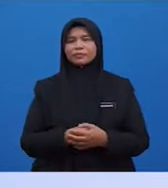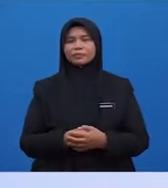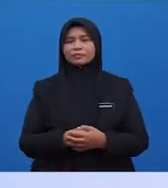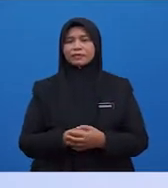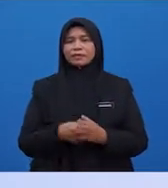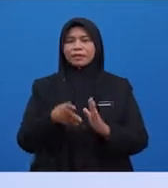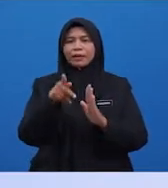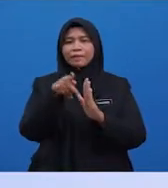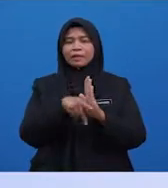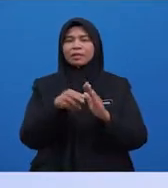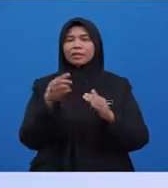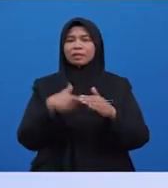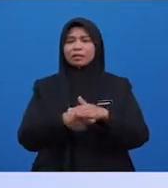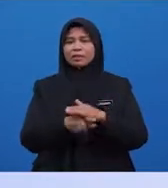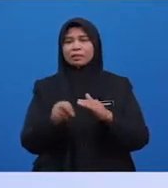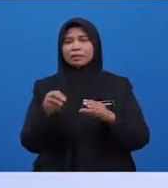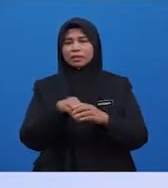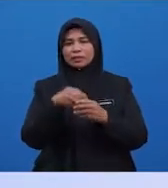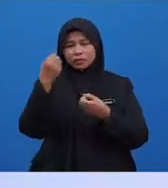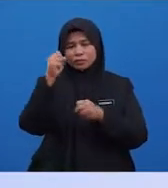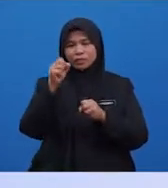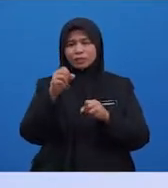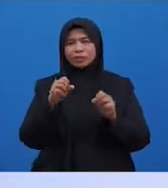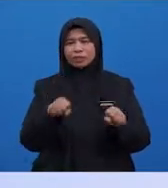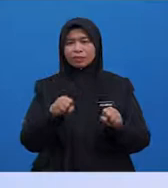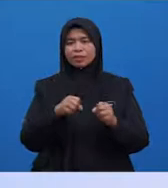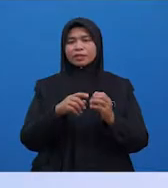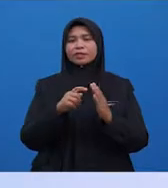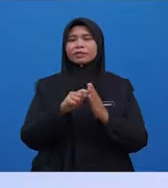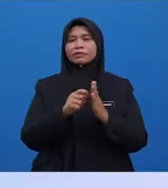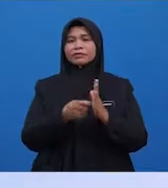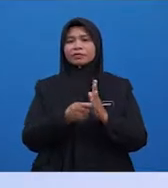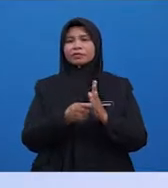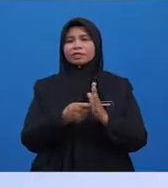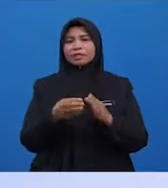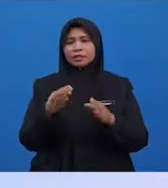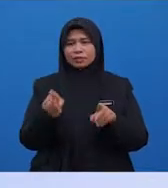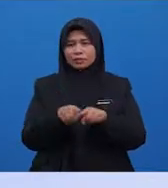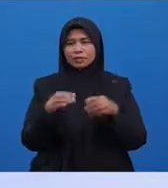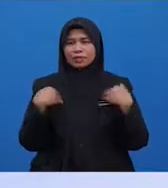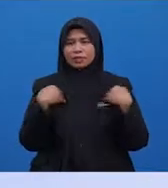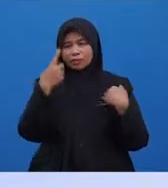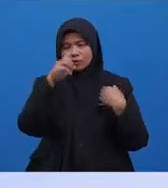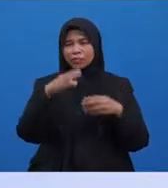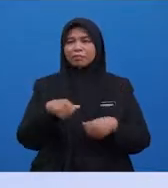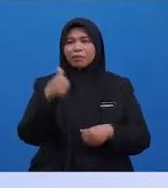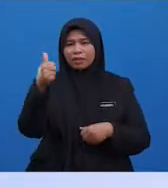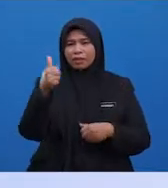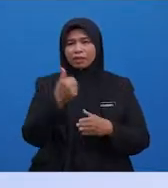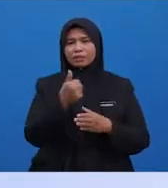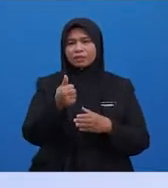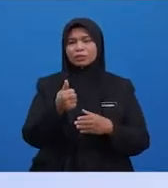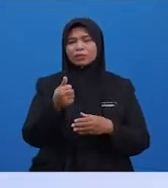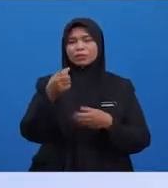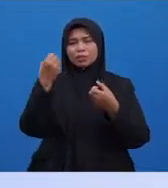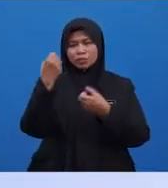Penglibatan dalam sukan boleh ditafsirkan sama ada untuk kemenangan ataupun riadah kerana ia akan